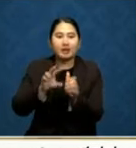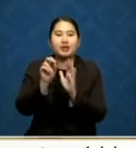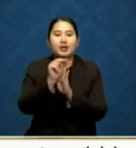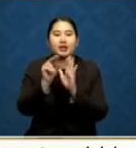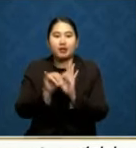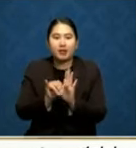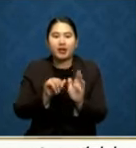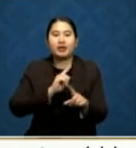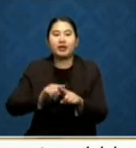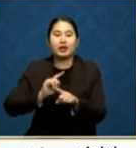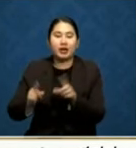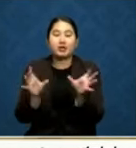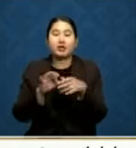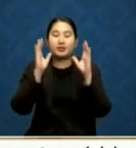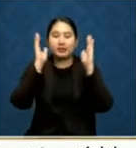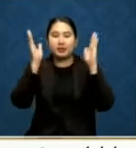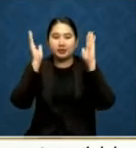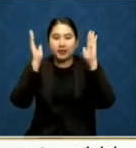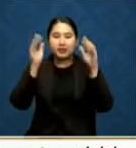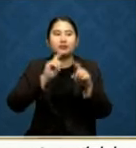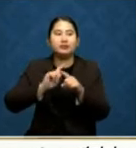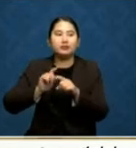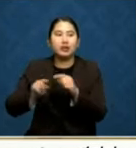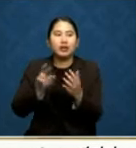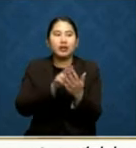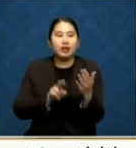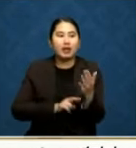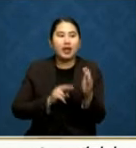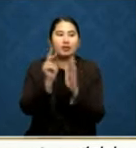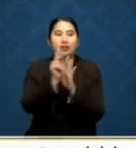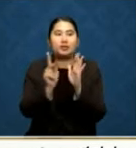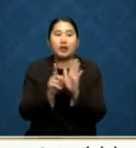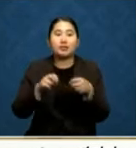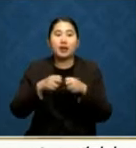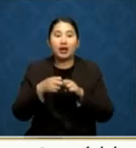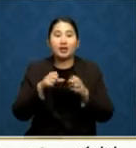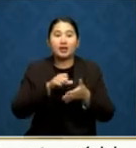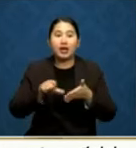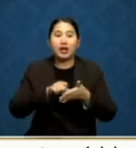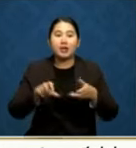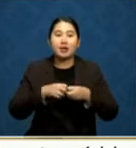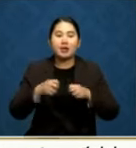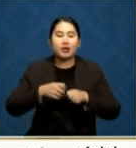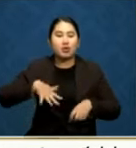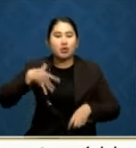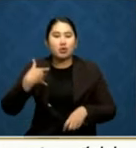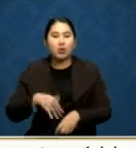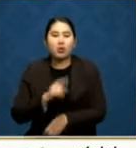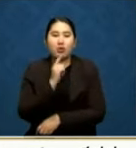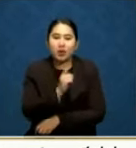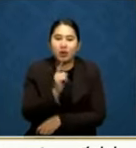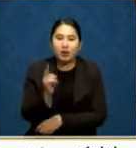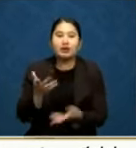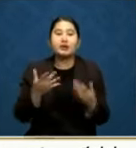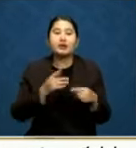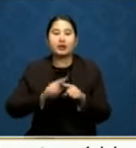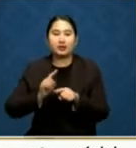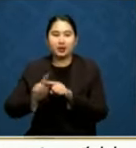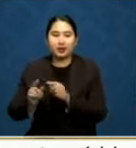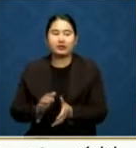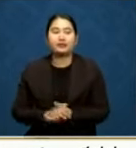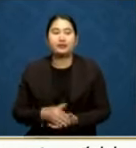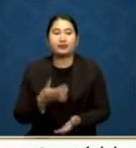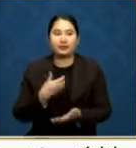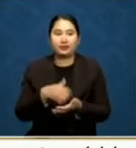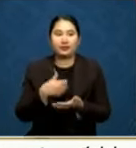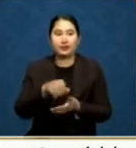เรื่องการรนอรง เชงประเด็นเรื่องร่างกฎหมาย การแ้ปัหาความเผือดร้อน ขอรองเรีนใหพนประชาชนเรื่แ